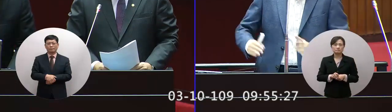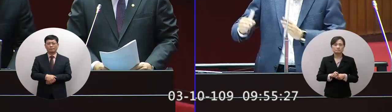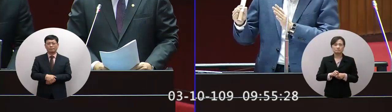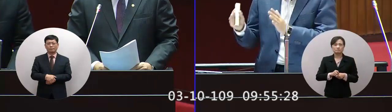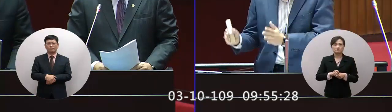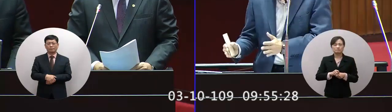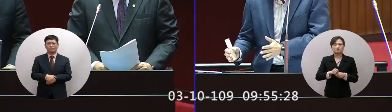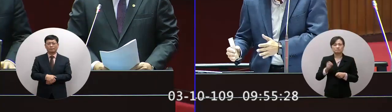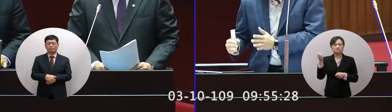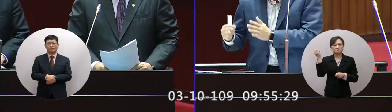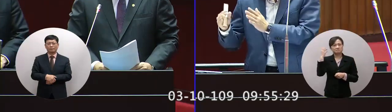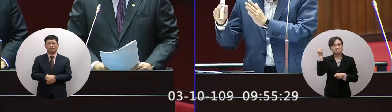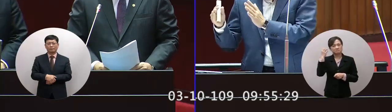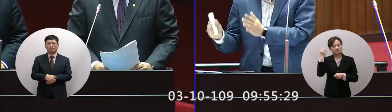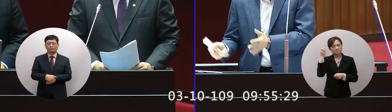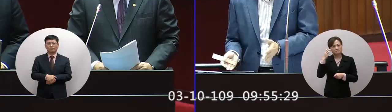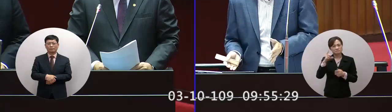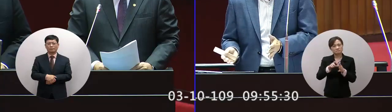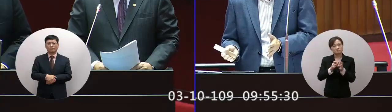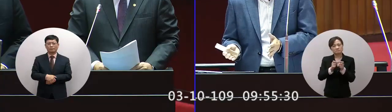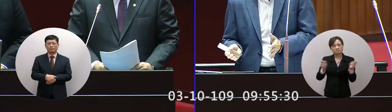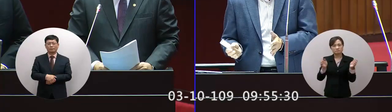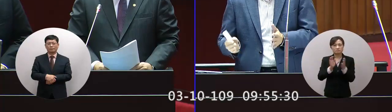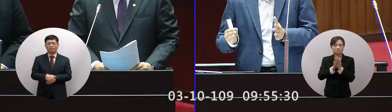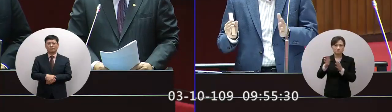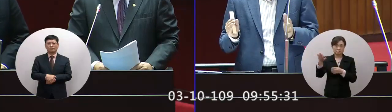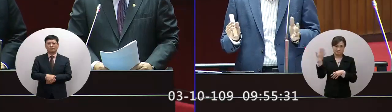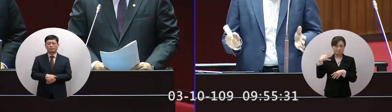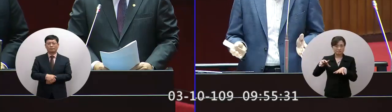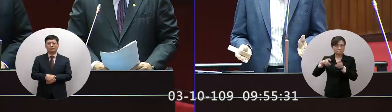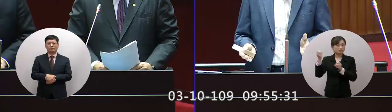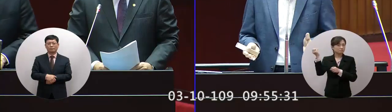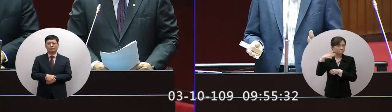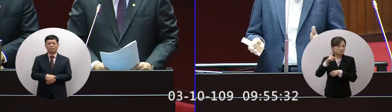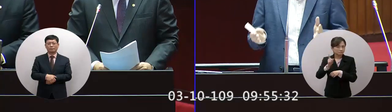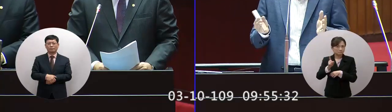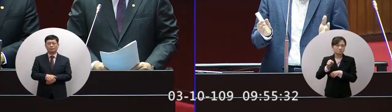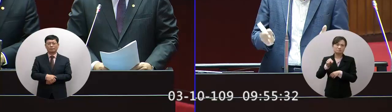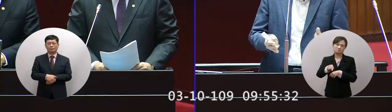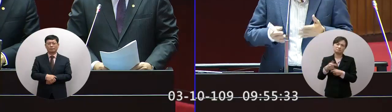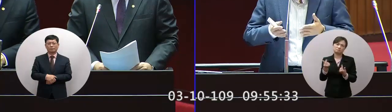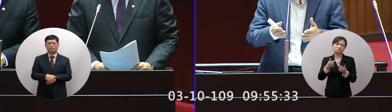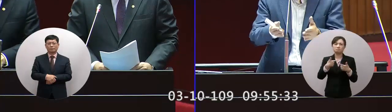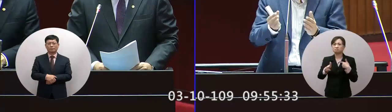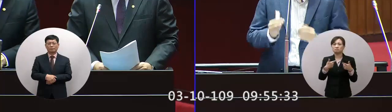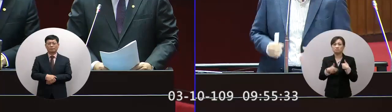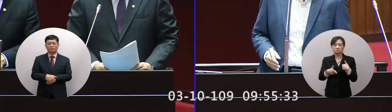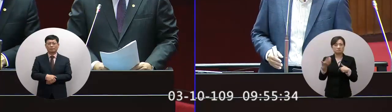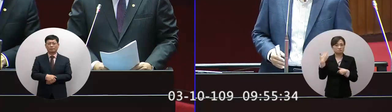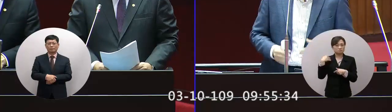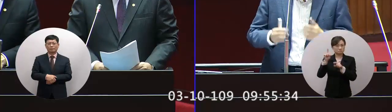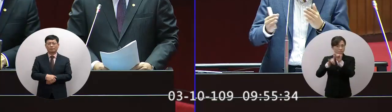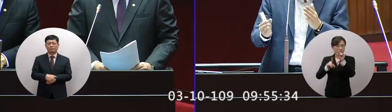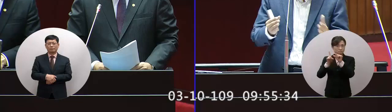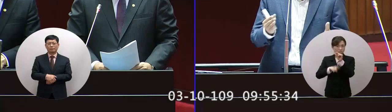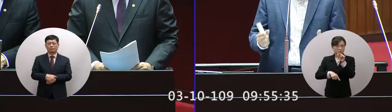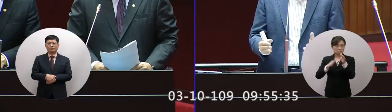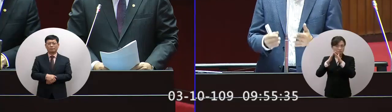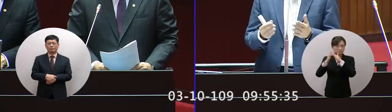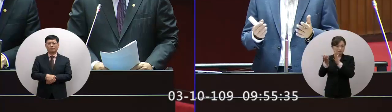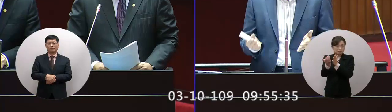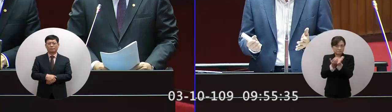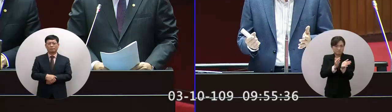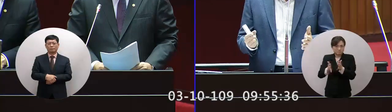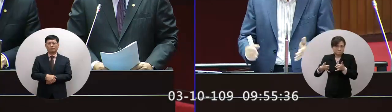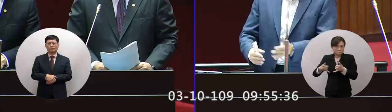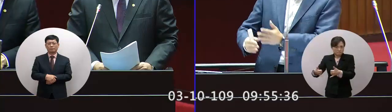听太久，在早期的时候大家听到的故事说，哎呀不太适合，因为当时我们中立的战备道存废的问